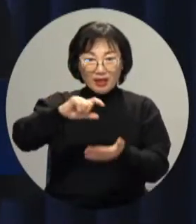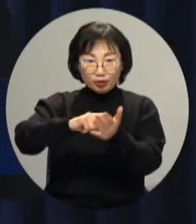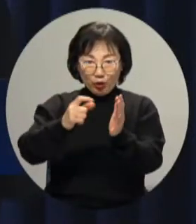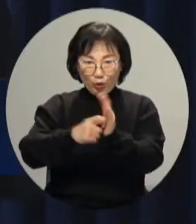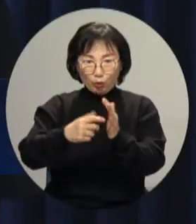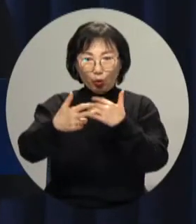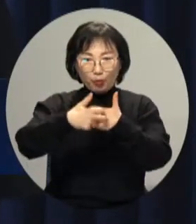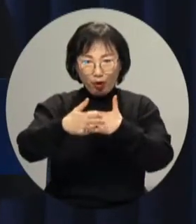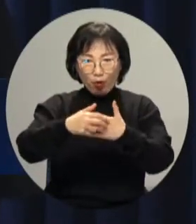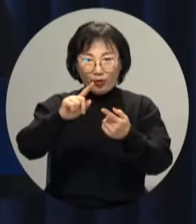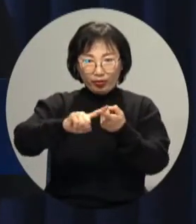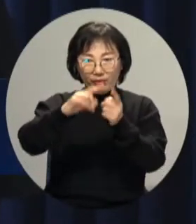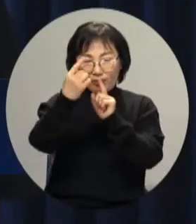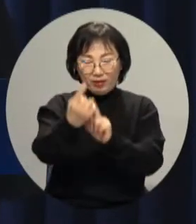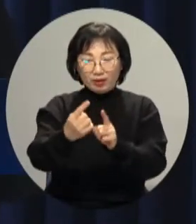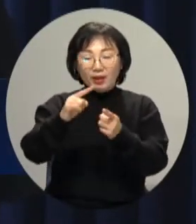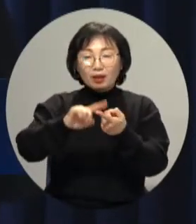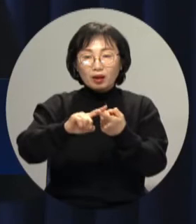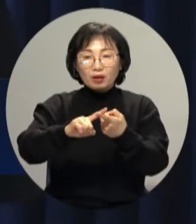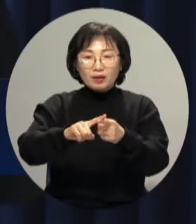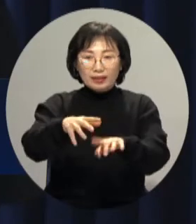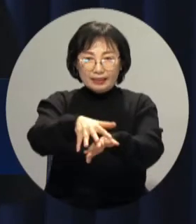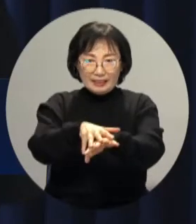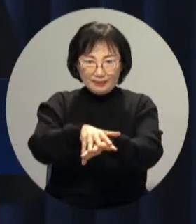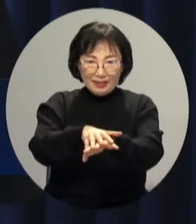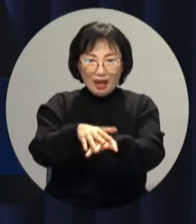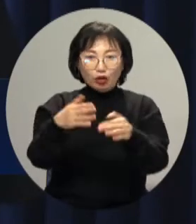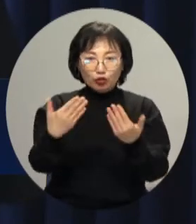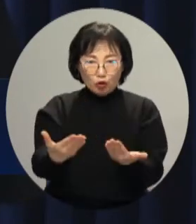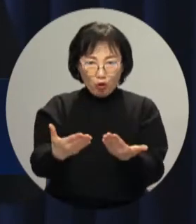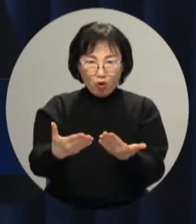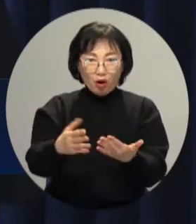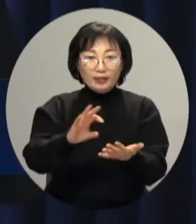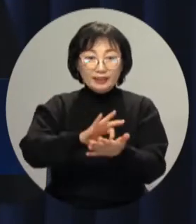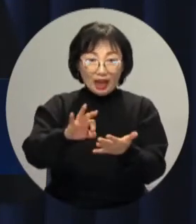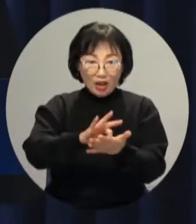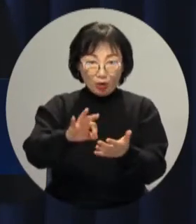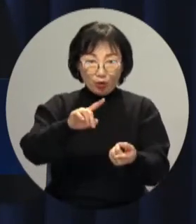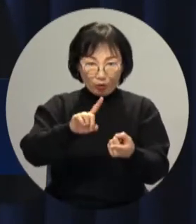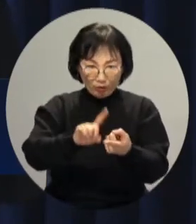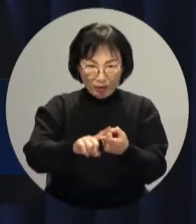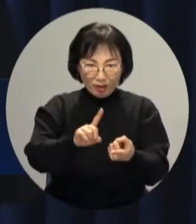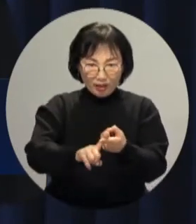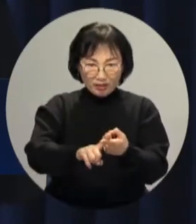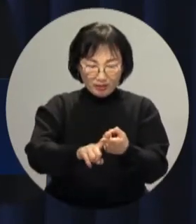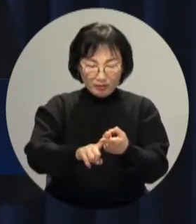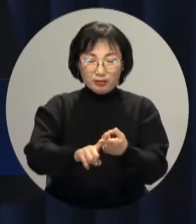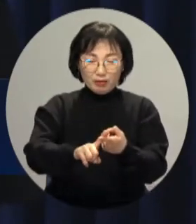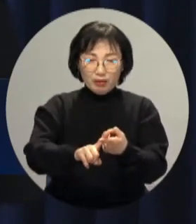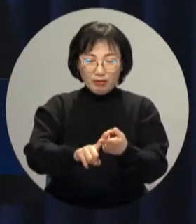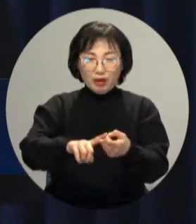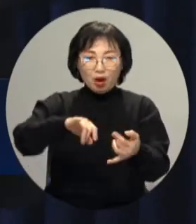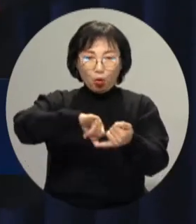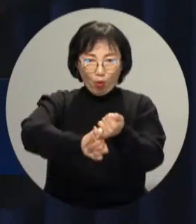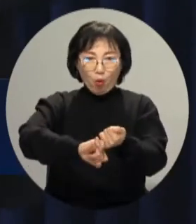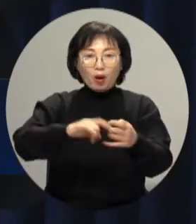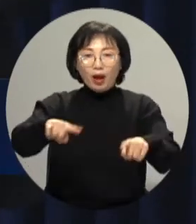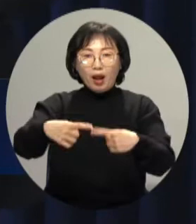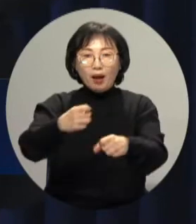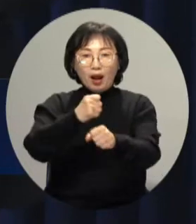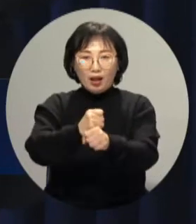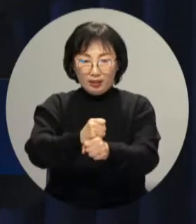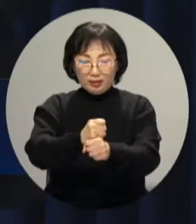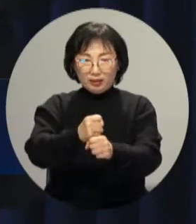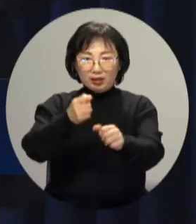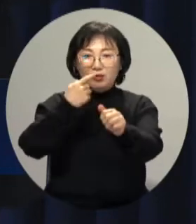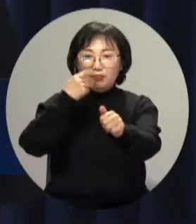병원을 대상으로 집단 연가 사용 불러 및 필수의료 유지 명령을 발합니다